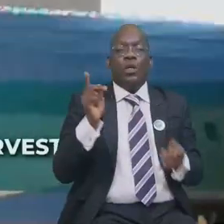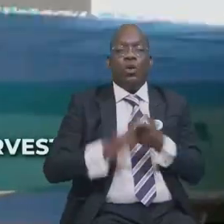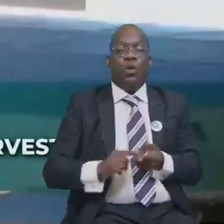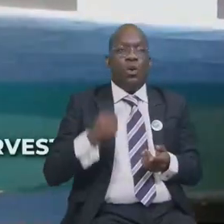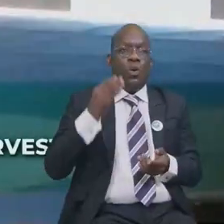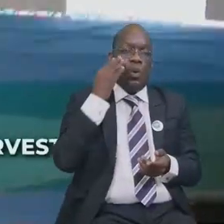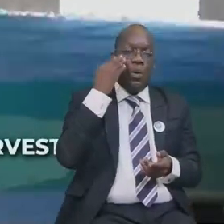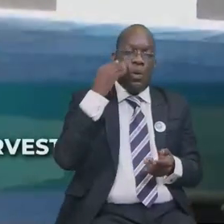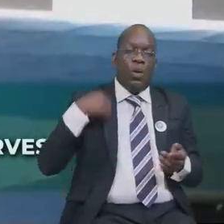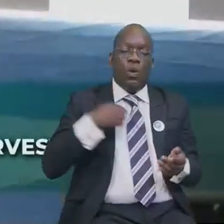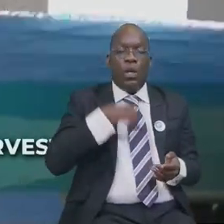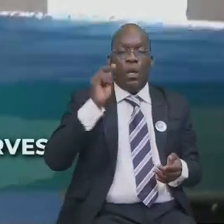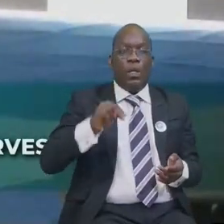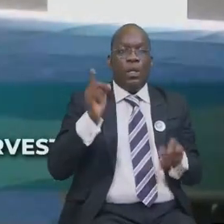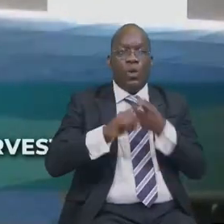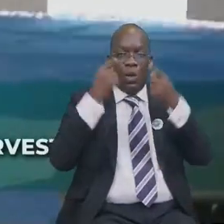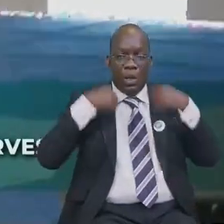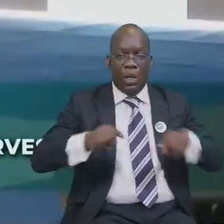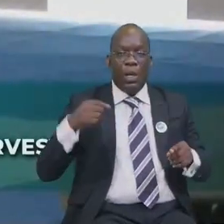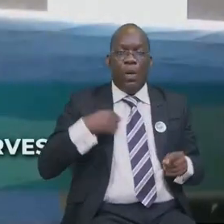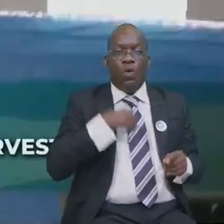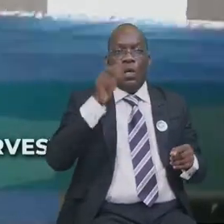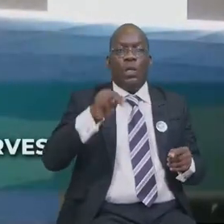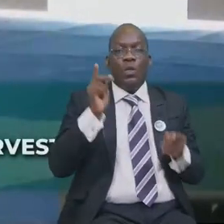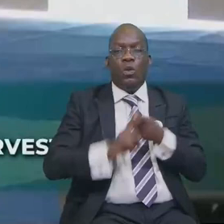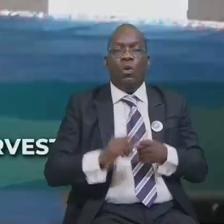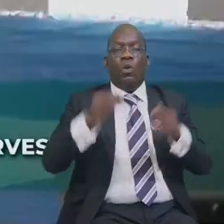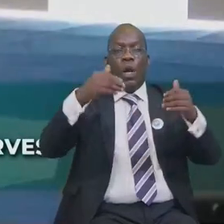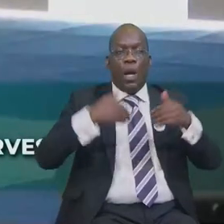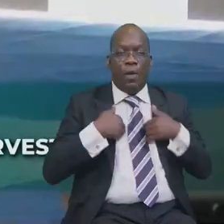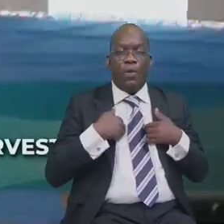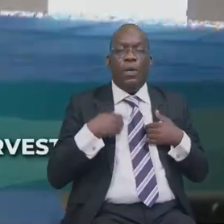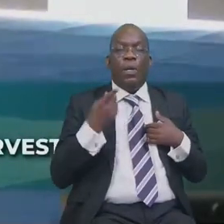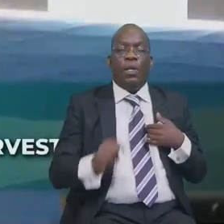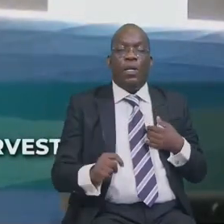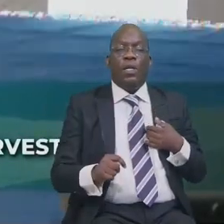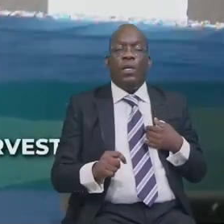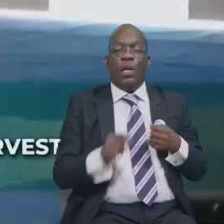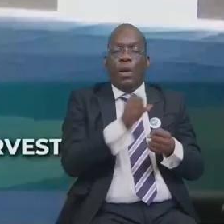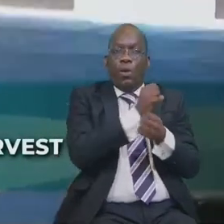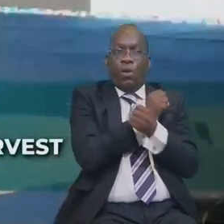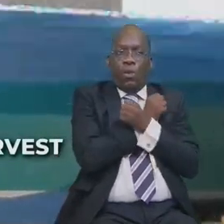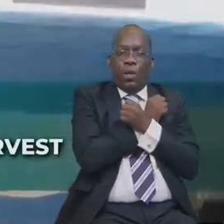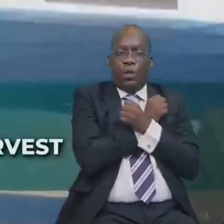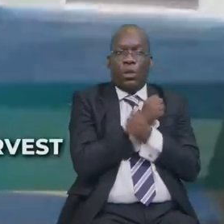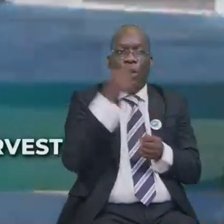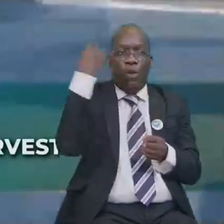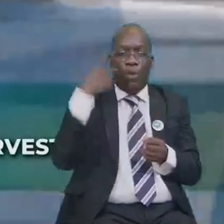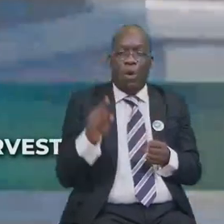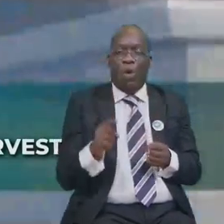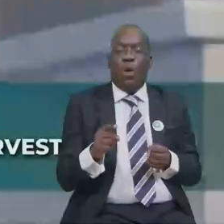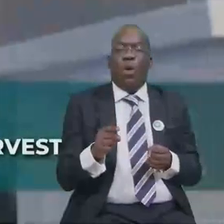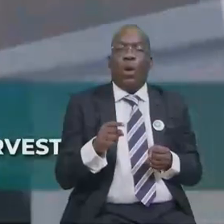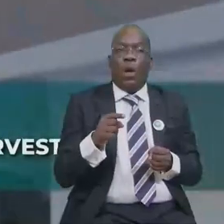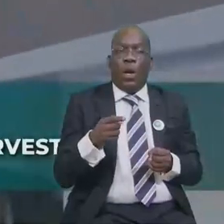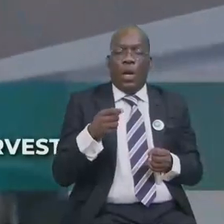devons déclarer, nous devons avoir, nous devons posséder la passion de la fin des temps, la passion de la fin des